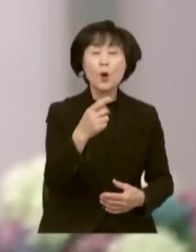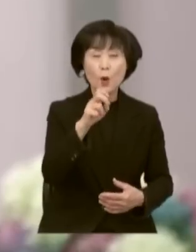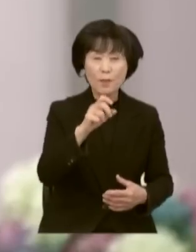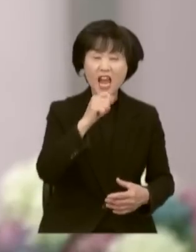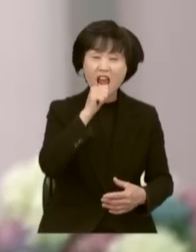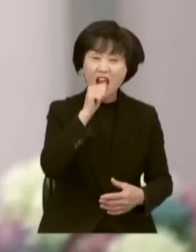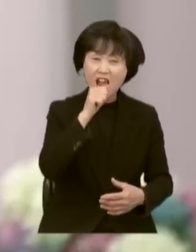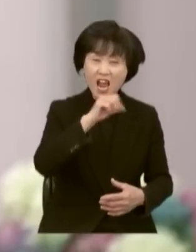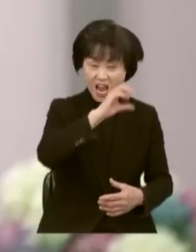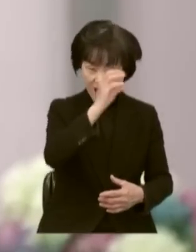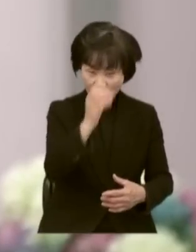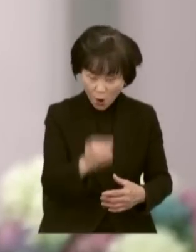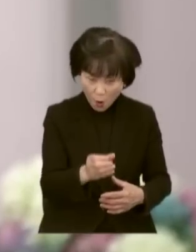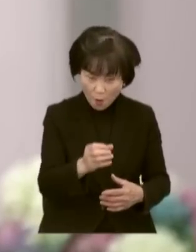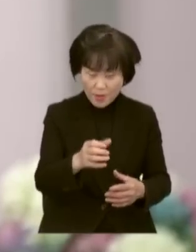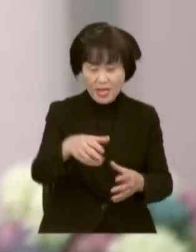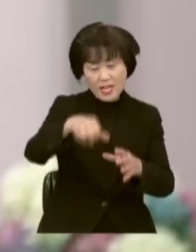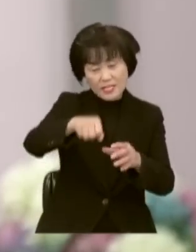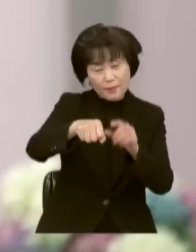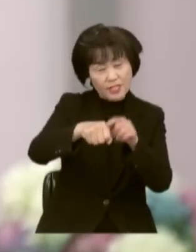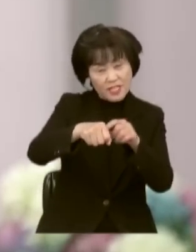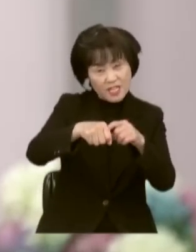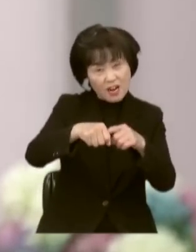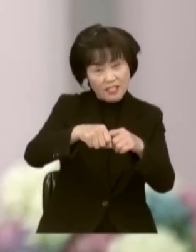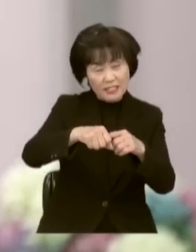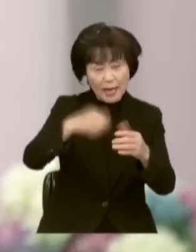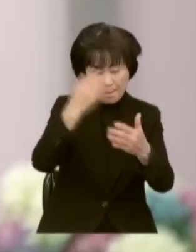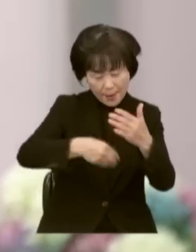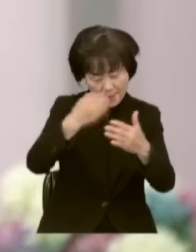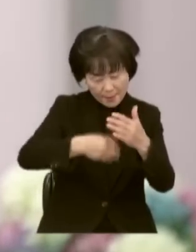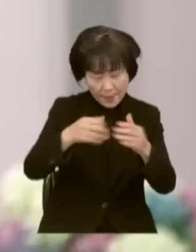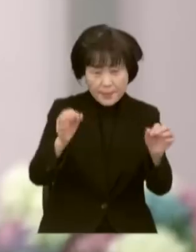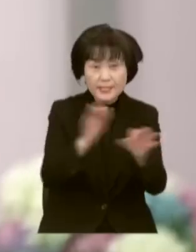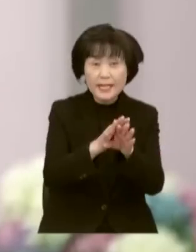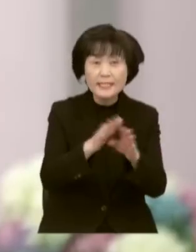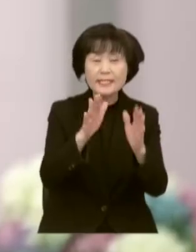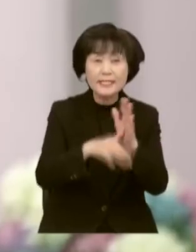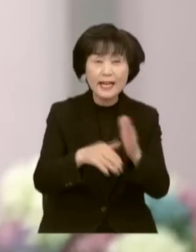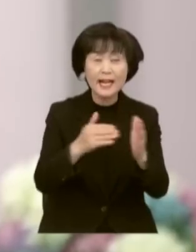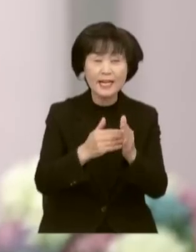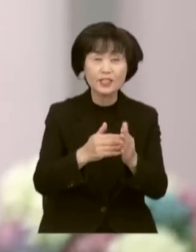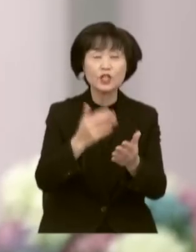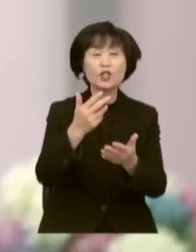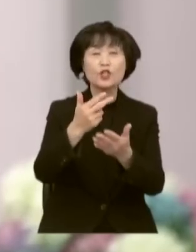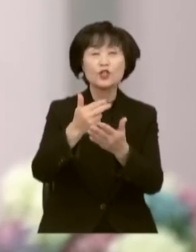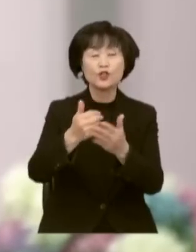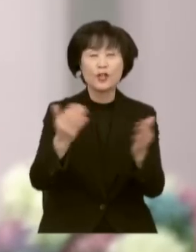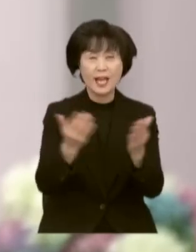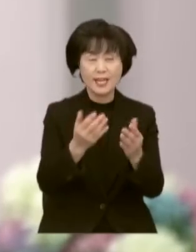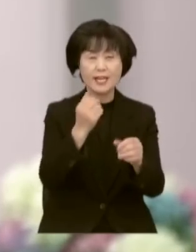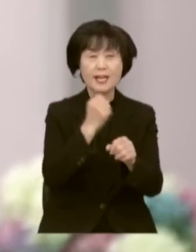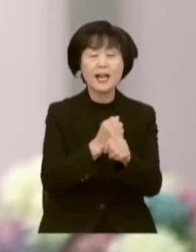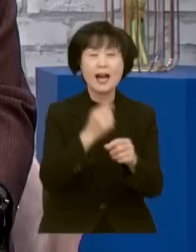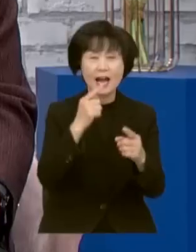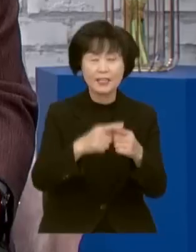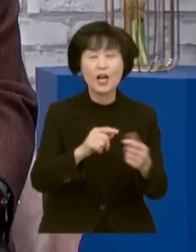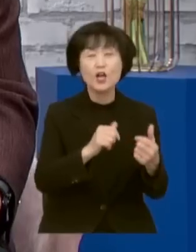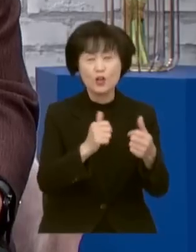홈이 손잡이가 다 닳아 없어질 때까지 주님 일 하다가 죽는 자 되게